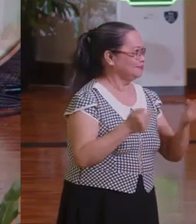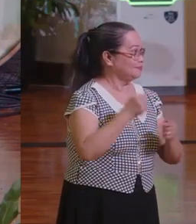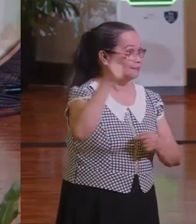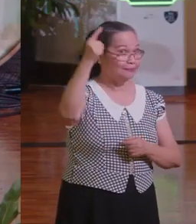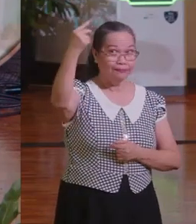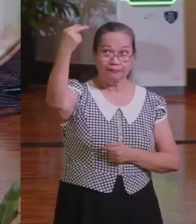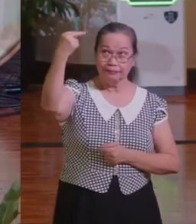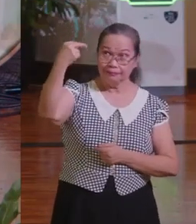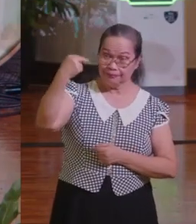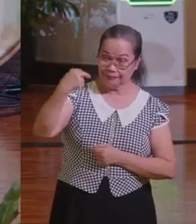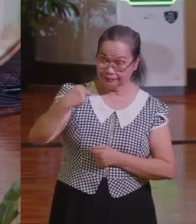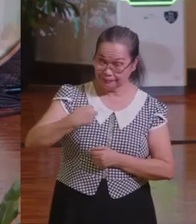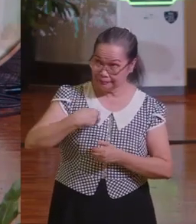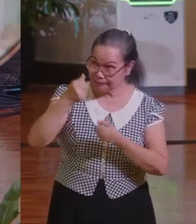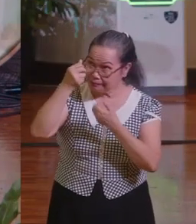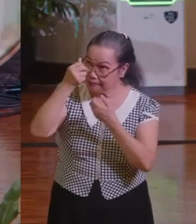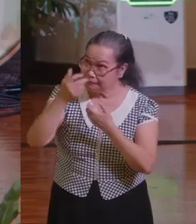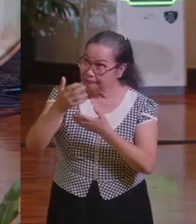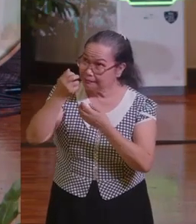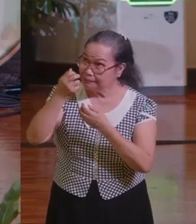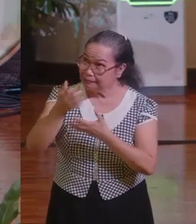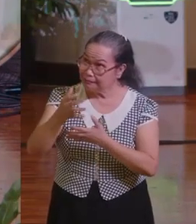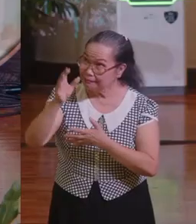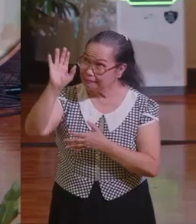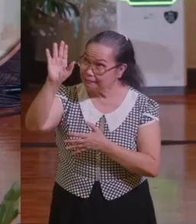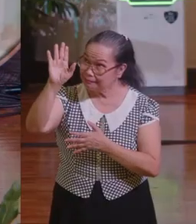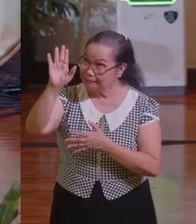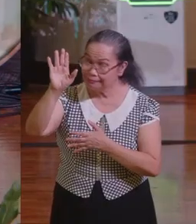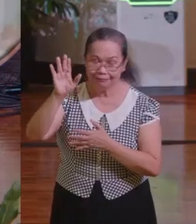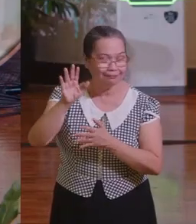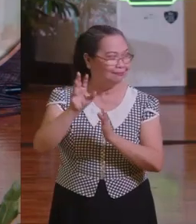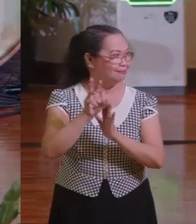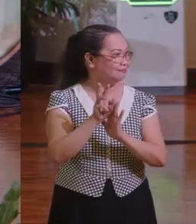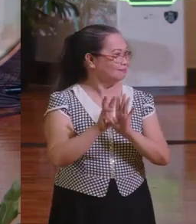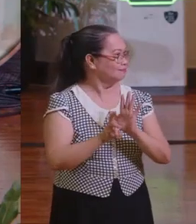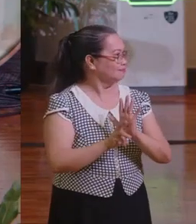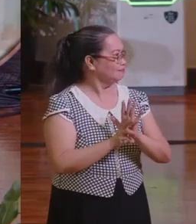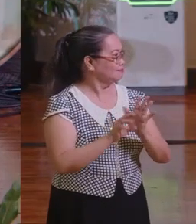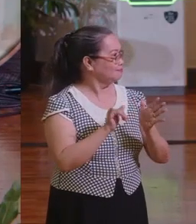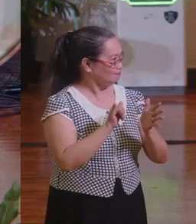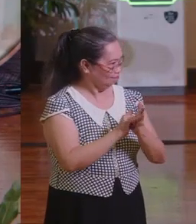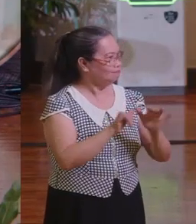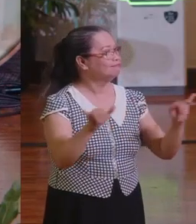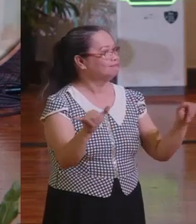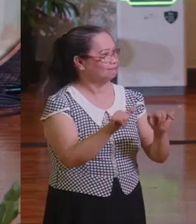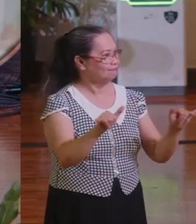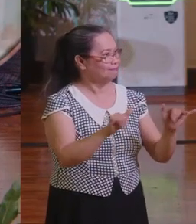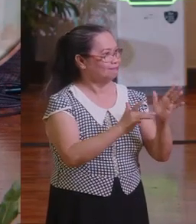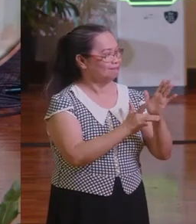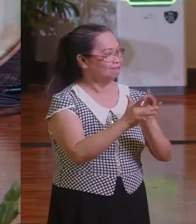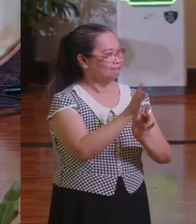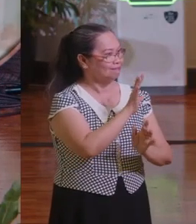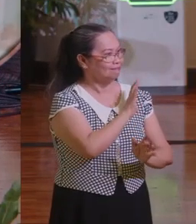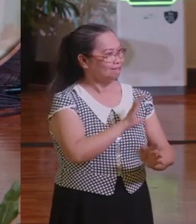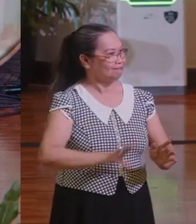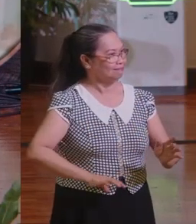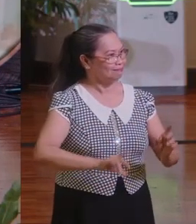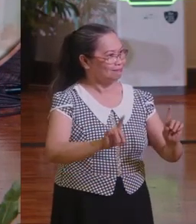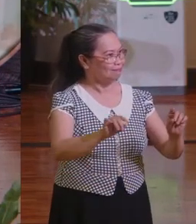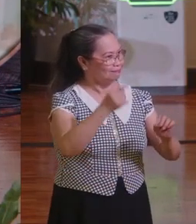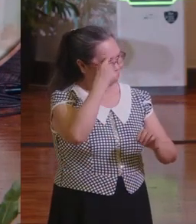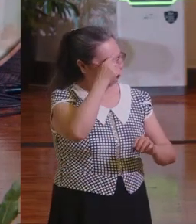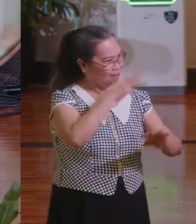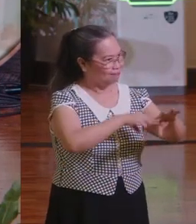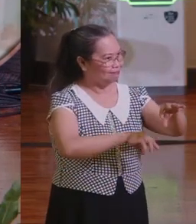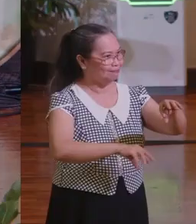ay sinunod natin lahat ang kanyang mga kautusan sapagkat yun ang ginawa ni Jesus para sa atin. At